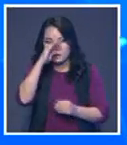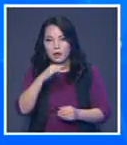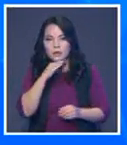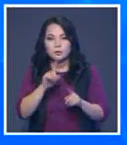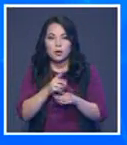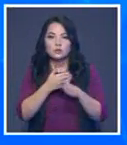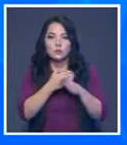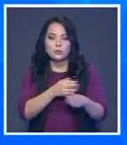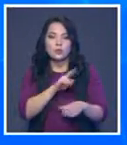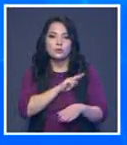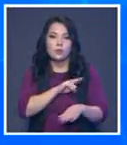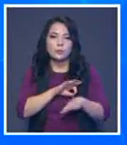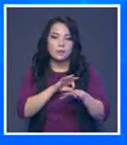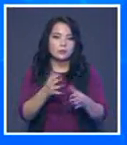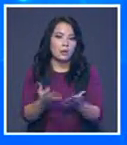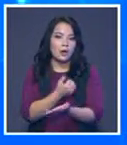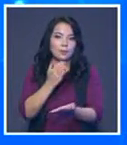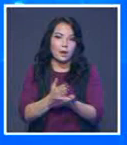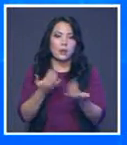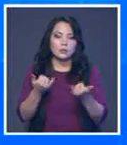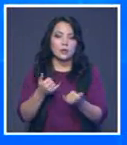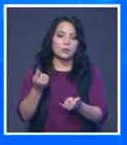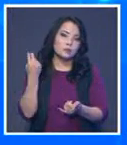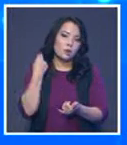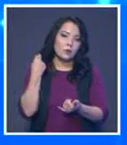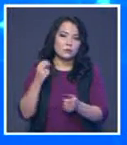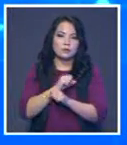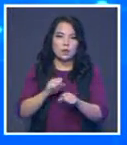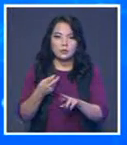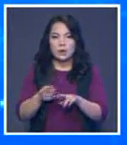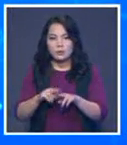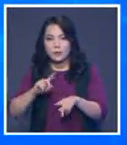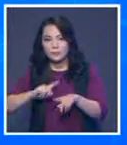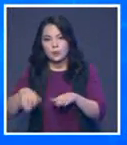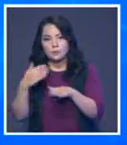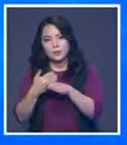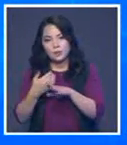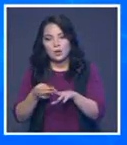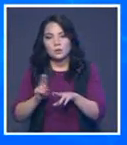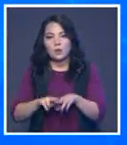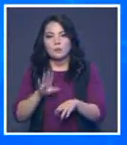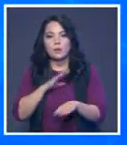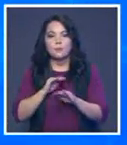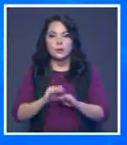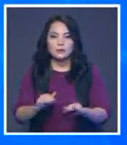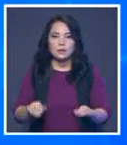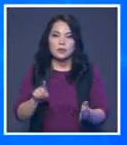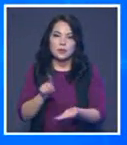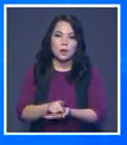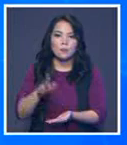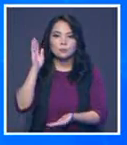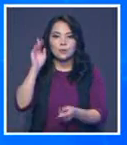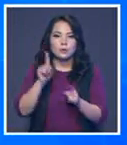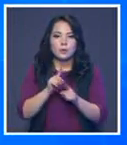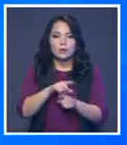беріп, қарызын өтеуге көмектеспекші. Сөйтіп, жергілікті прокурорлар бос жұмыс жәрмеңкесін өткізіп, баласына тиісті берешекке